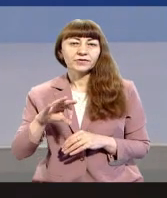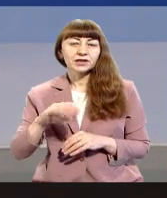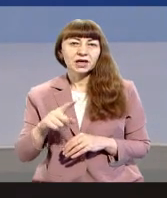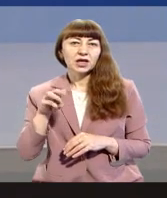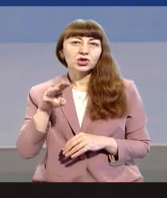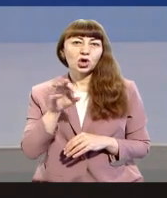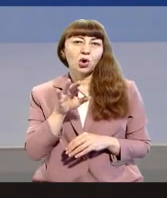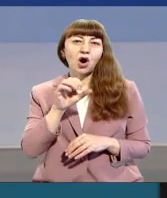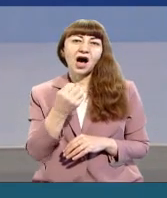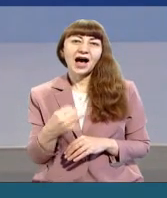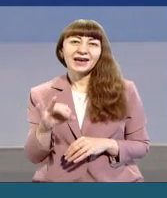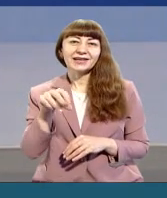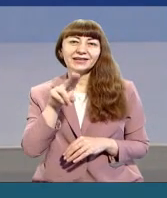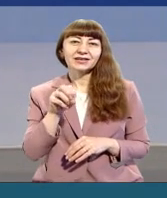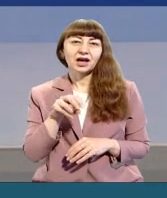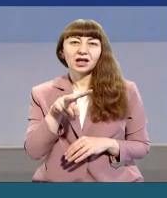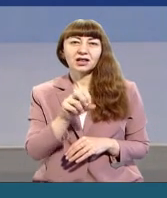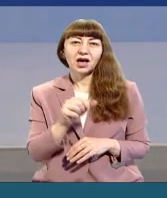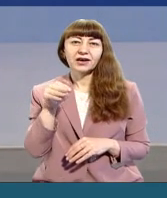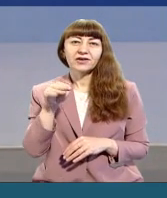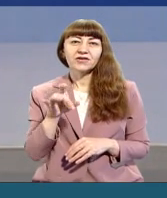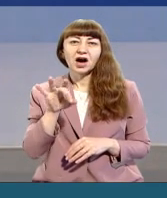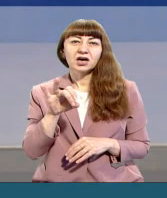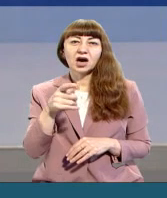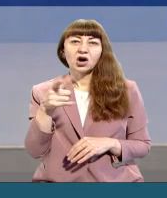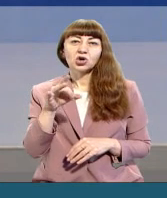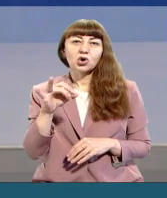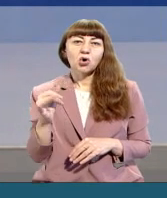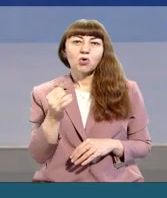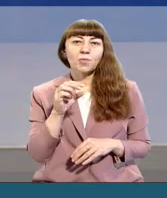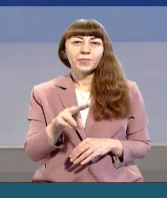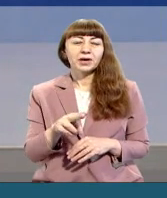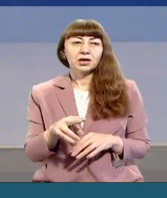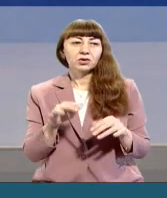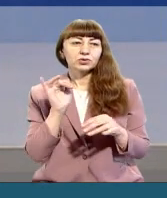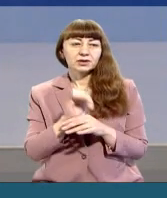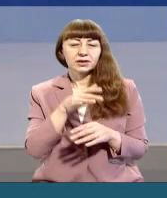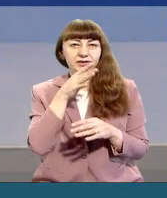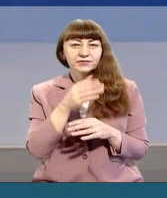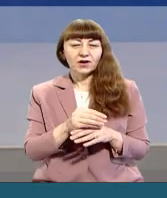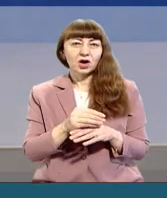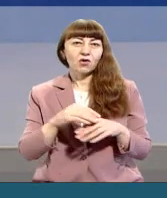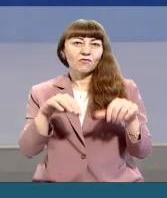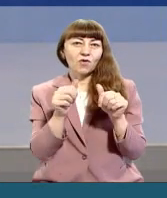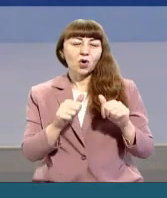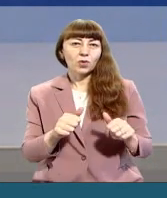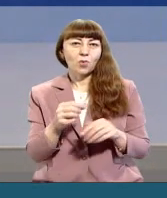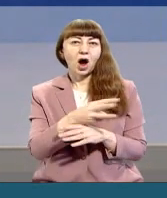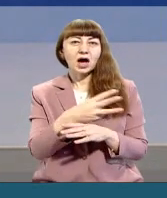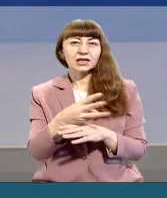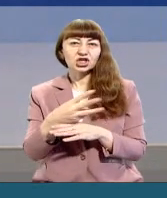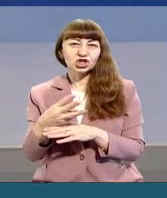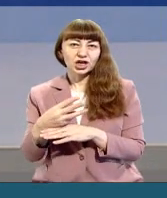іске асты. Атап айтсақ, Айдала және Фар Агро серіктестіктері жалпы сомасы 95 миллион теңгеге бидай суарудың